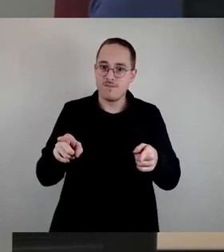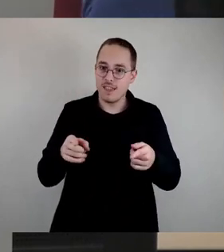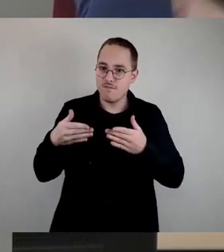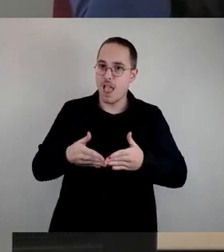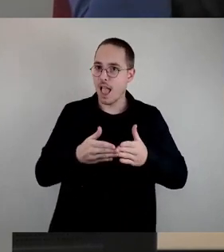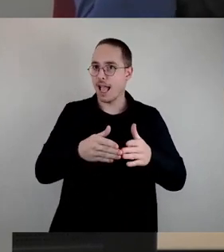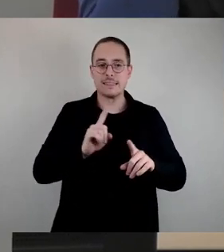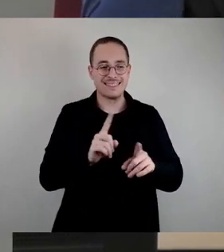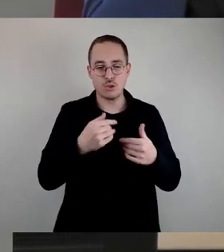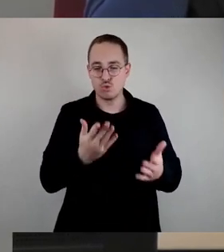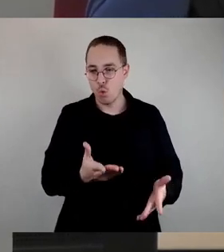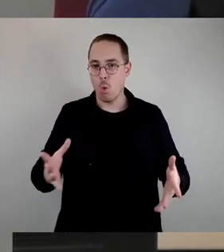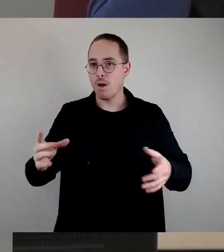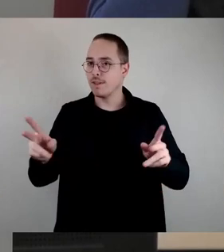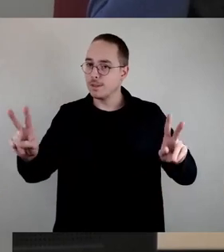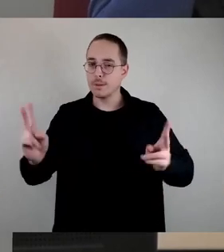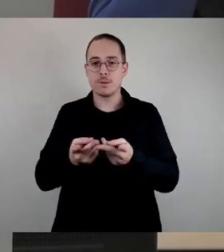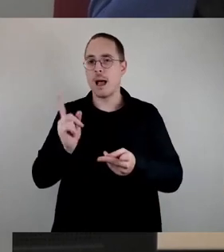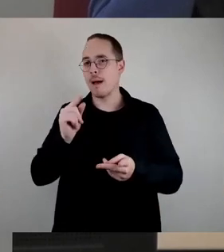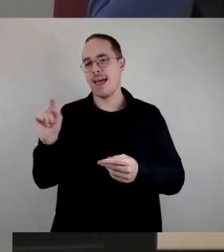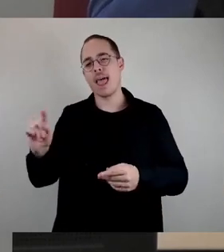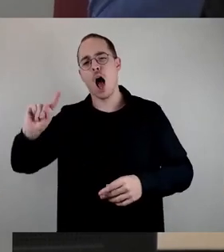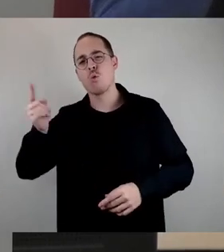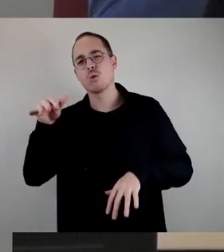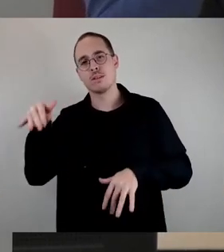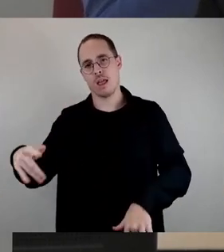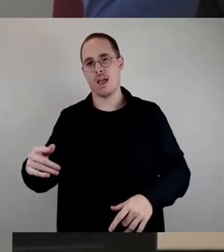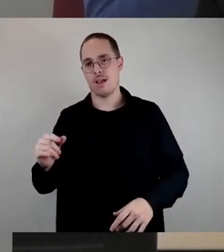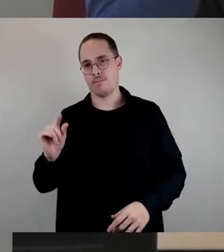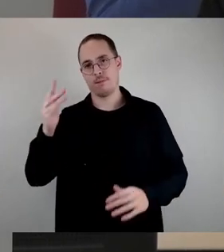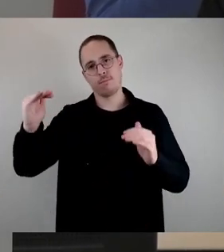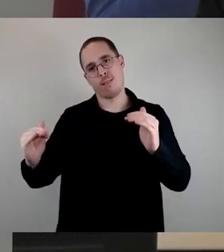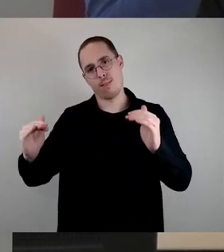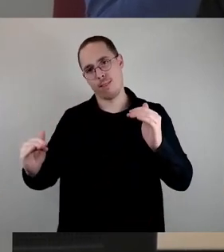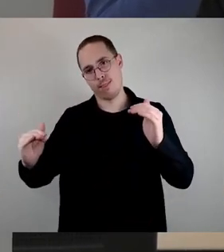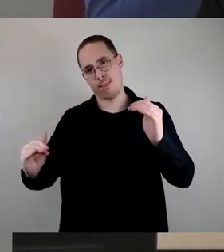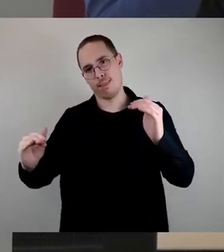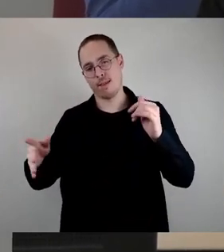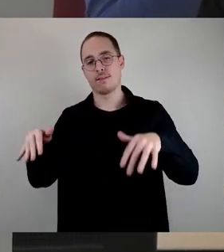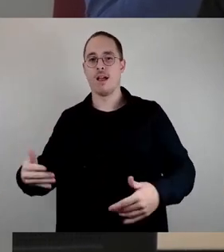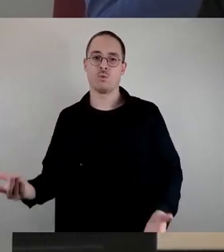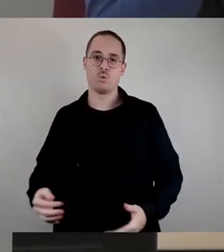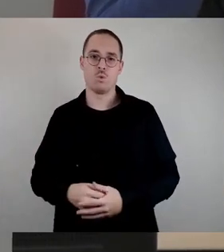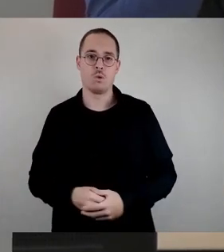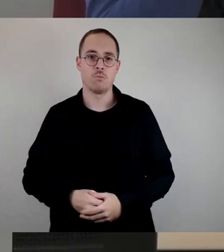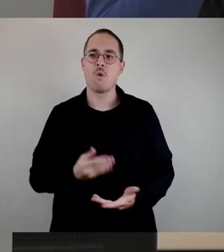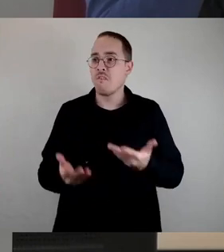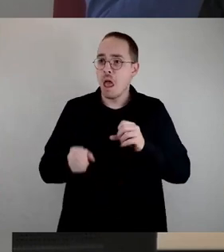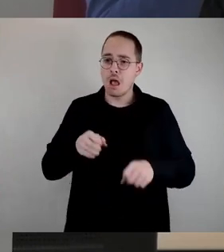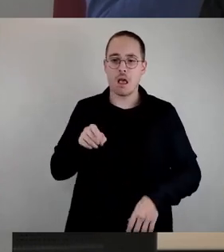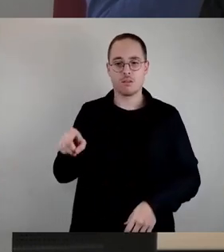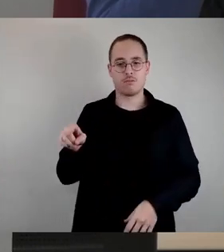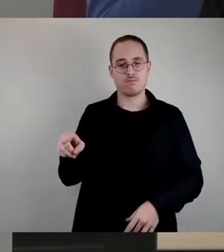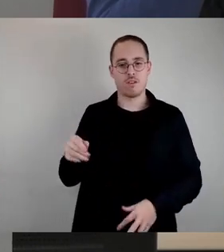es auch nicht komplett wegreden. Und ja, unter Umständen hat sie, kann das auch da umwelttechnisch funktionieren, wenn